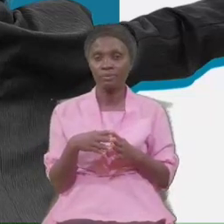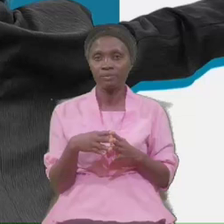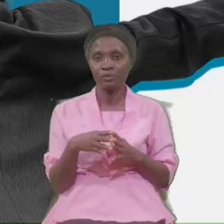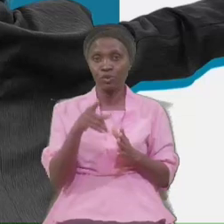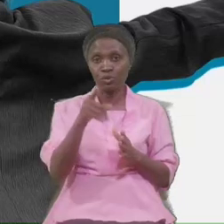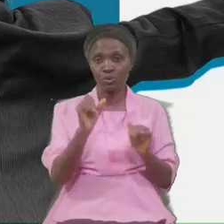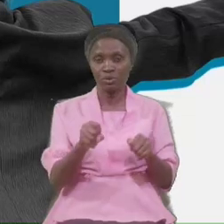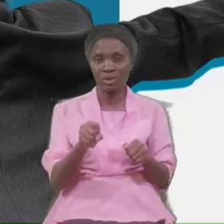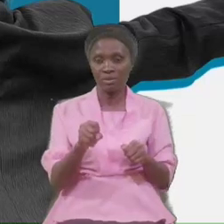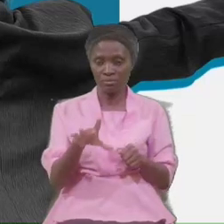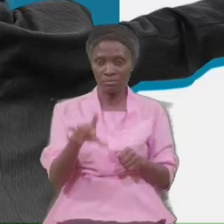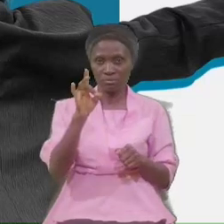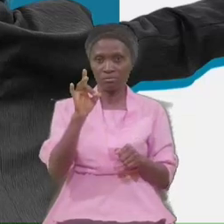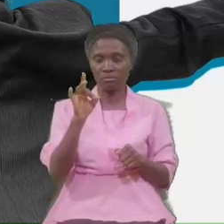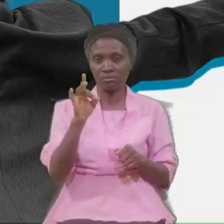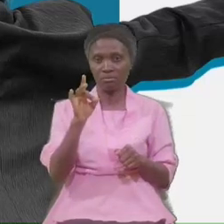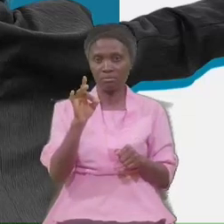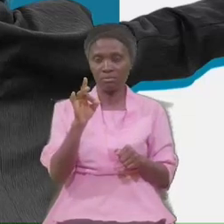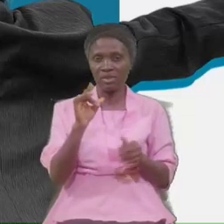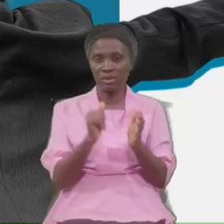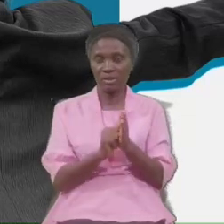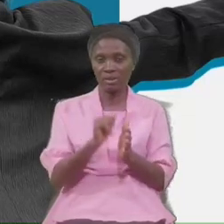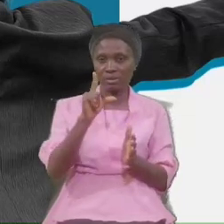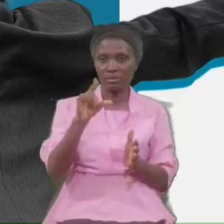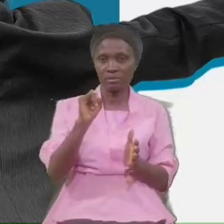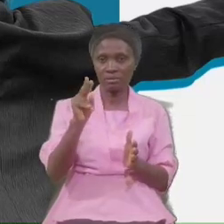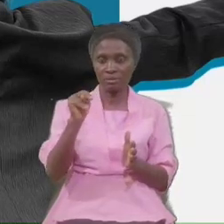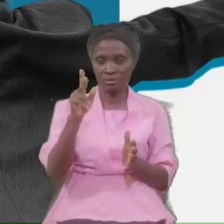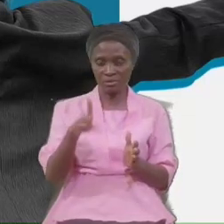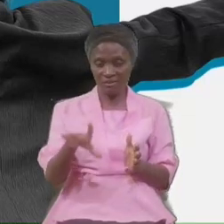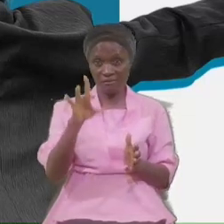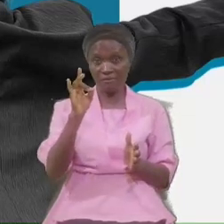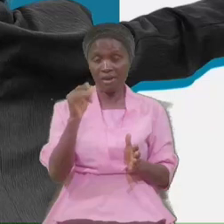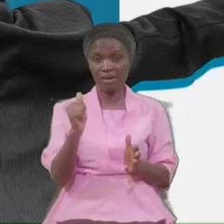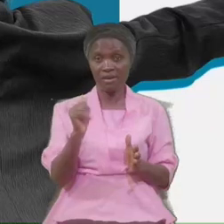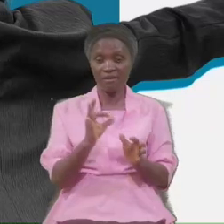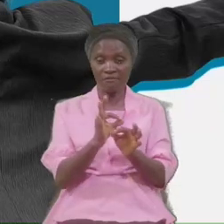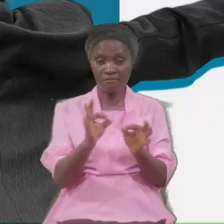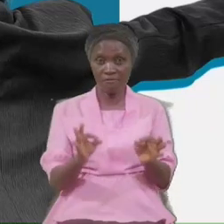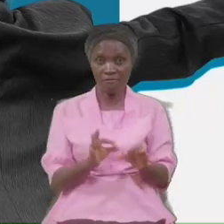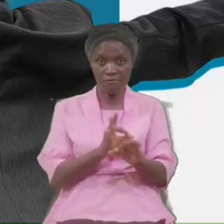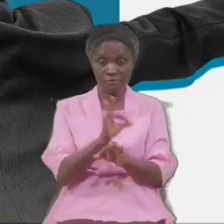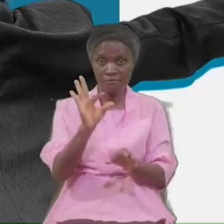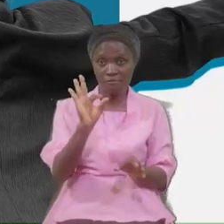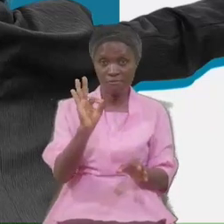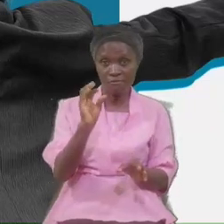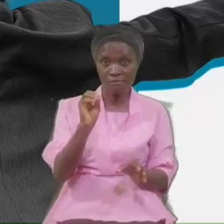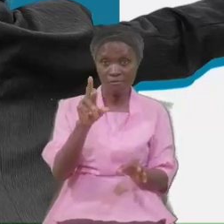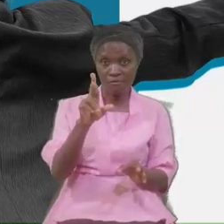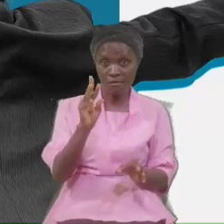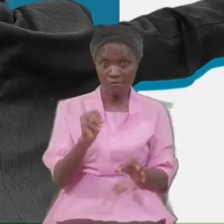Et le lien là, cliquez sur le lien et puis vous verrez une fiche